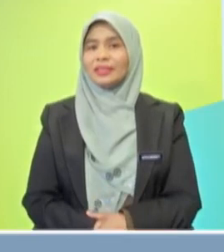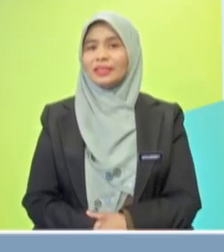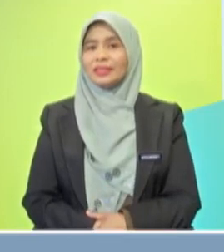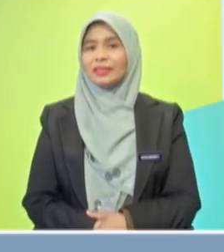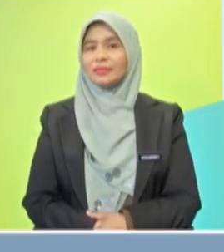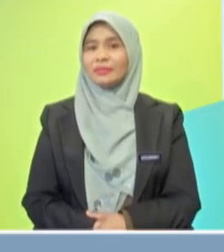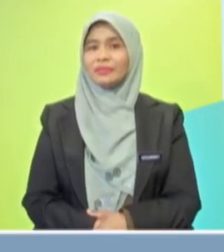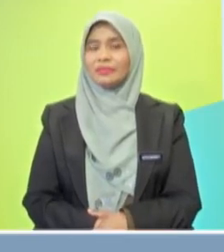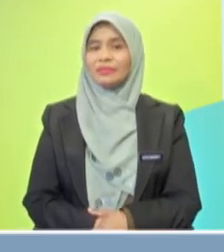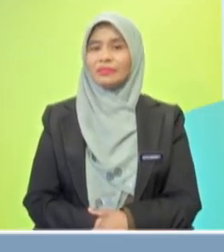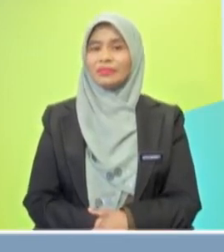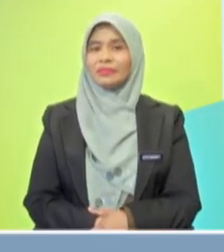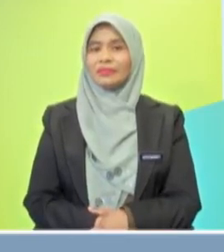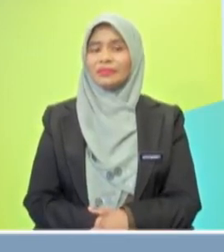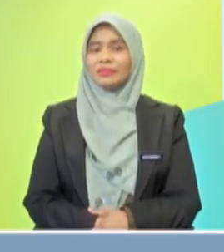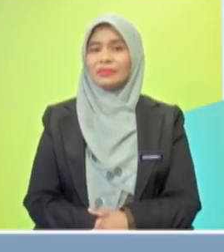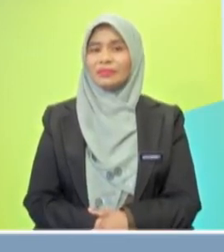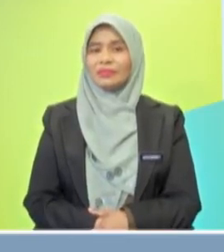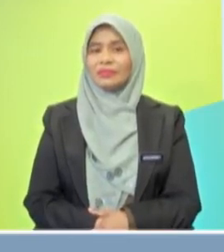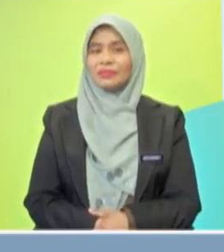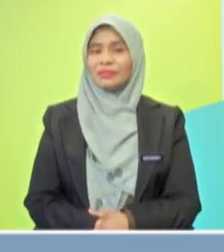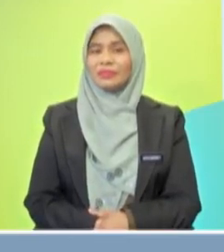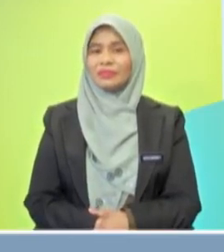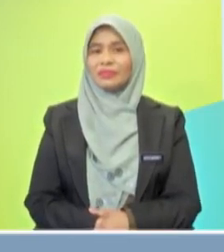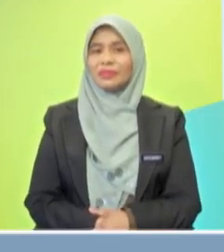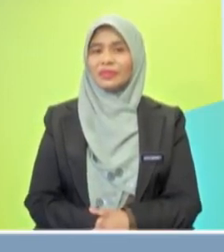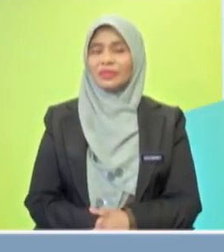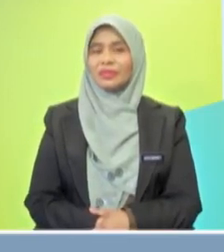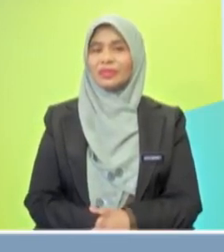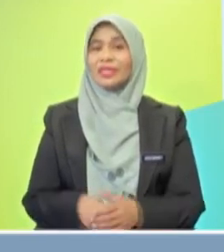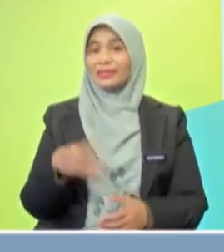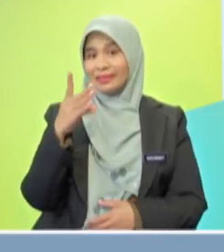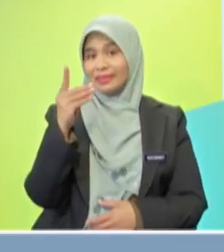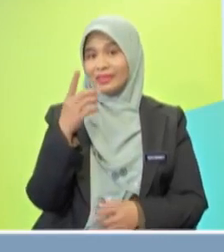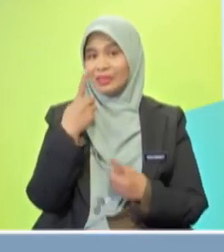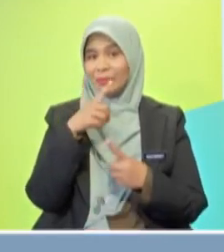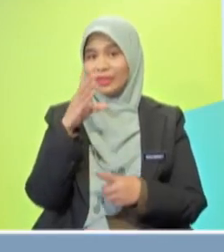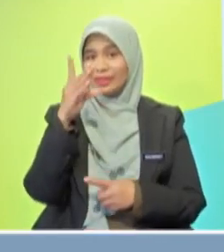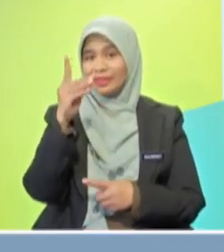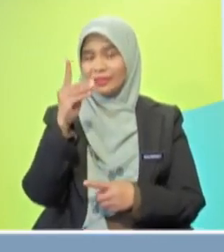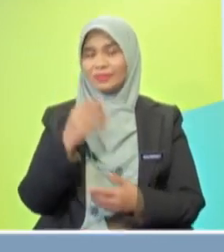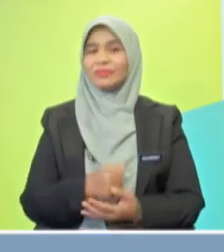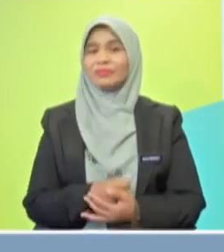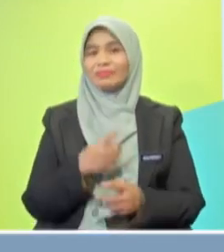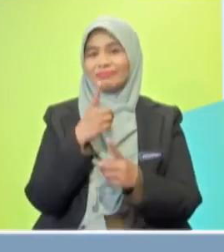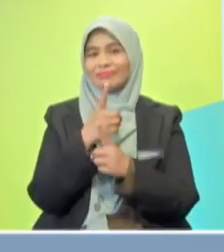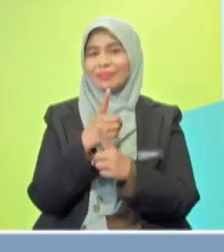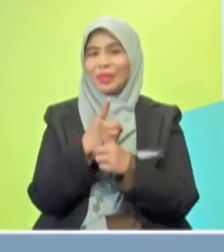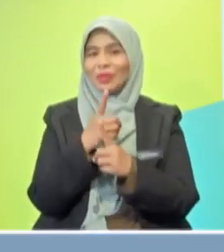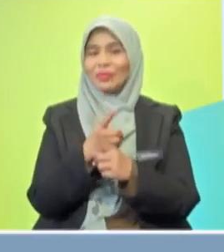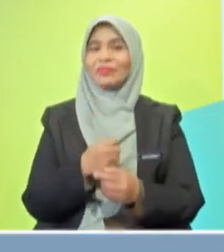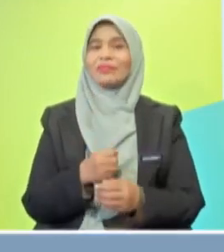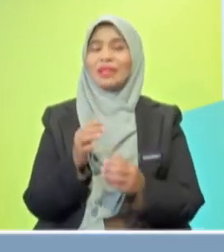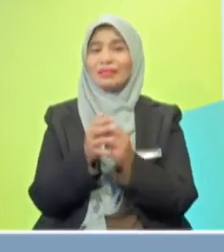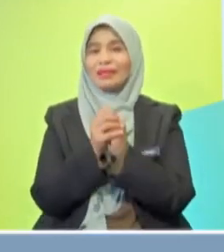Okey. D ke D? Sekali lagi. Kurang jelas. D. D, Ustazah. Betul ke? Betul. Tepat sekali. Okay.